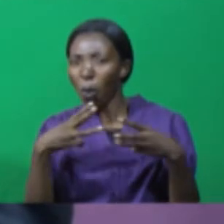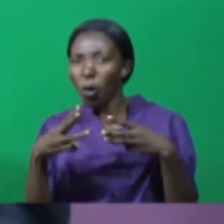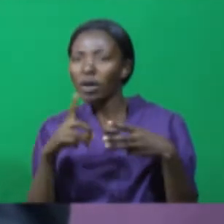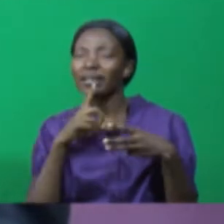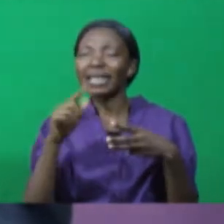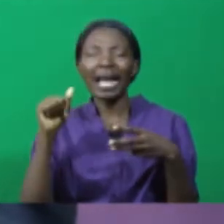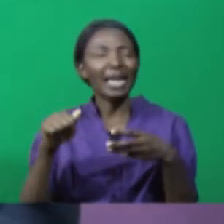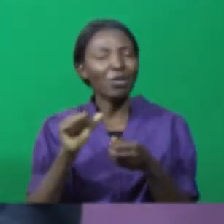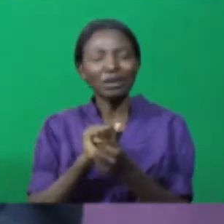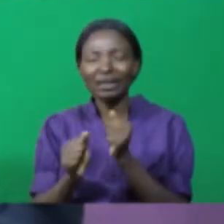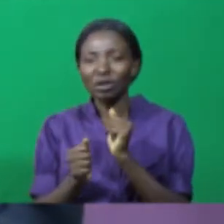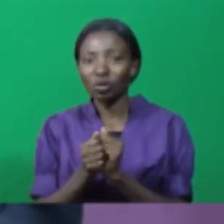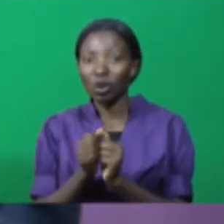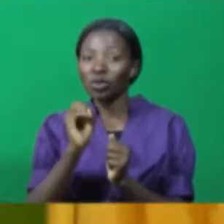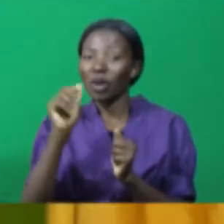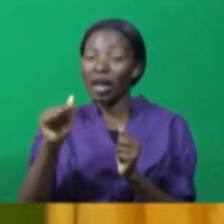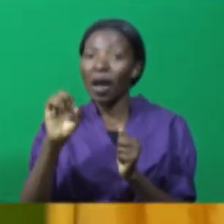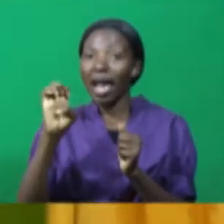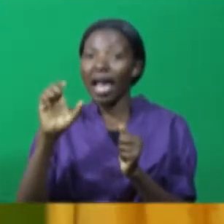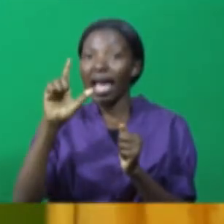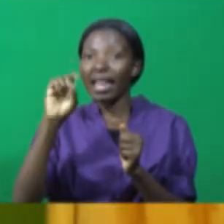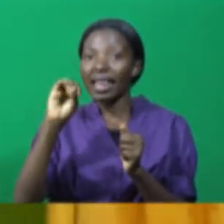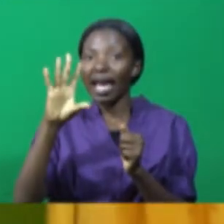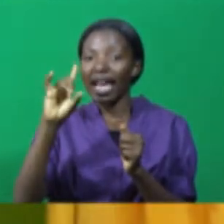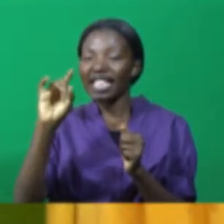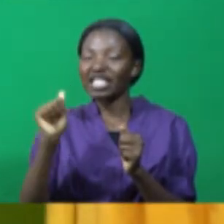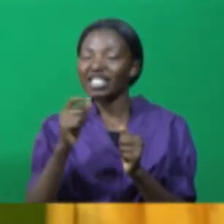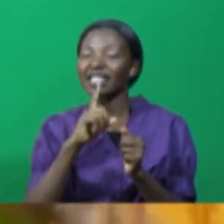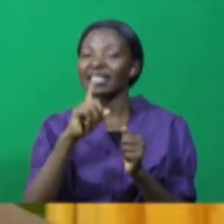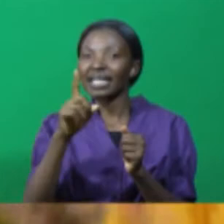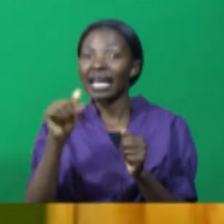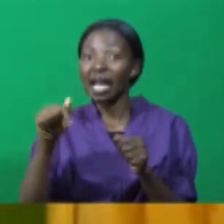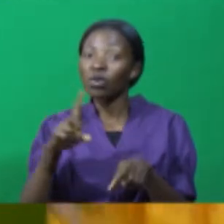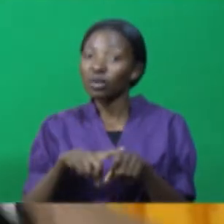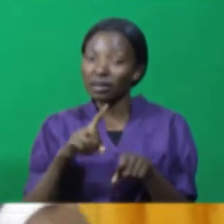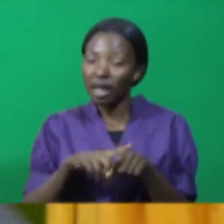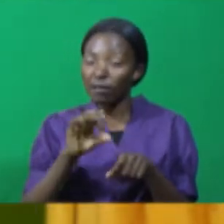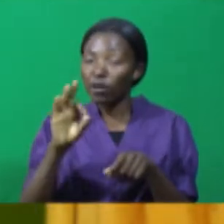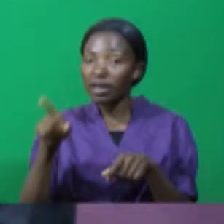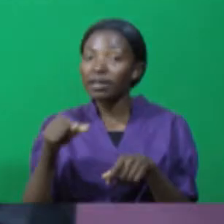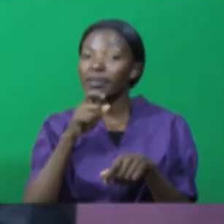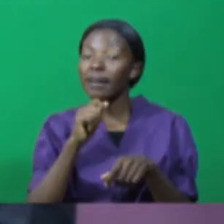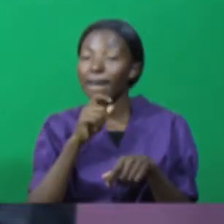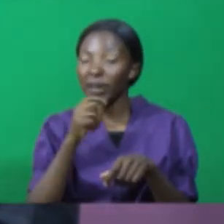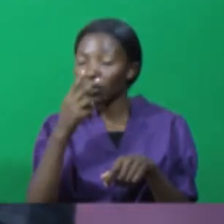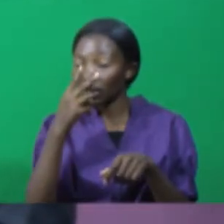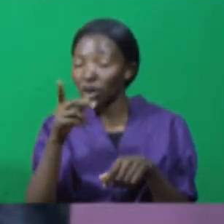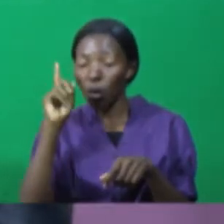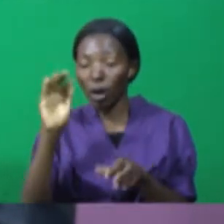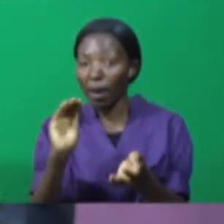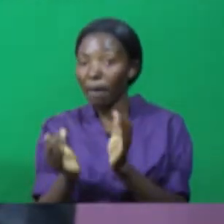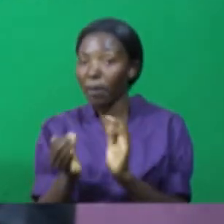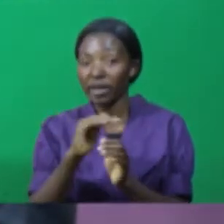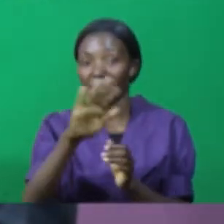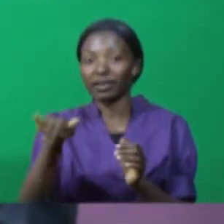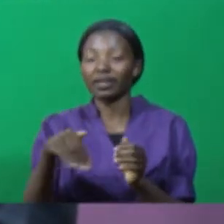Yes. Erisha akati, "Ah, unomukana." Hana kuvhunduka. Right. Akati mukana wekuti mufana uyazi kuti akachengeteka sei. Amboziva